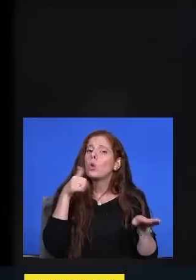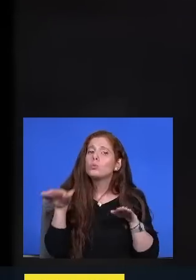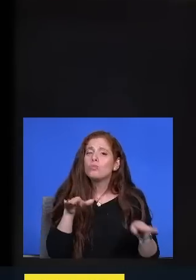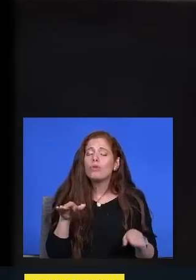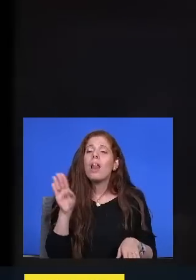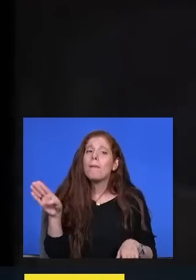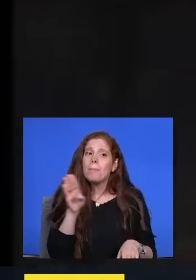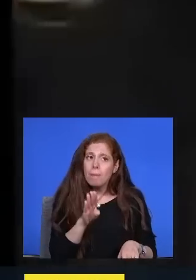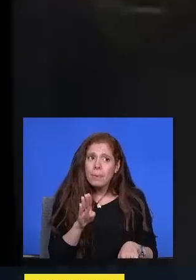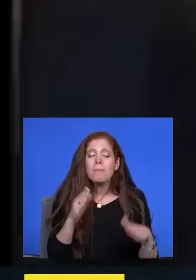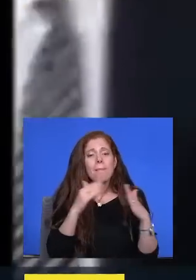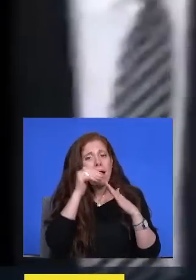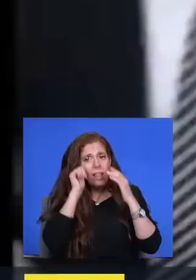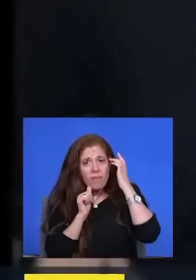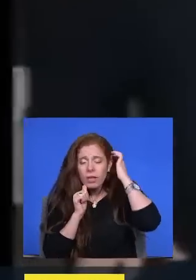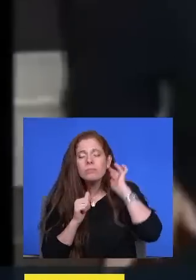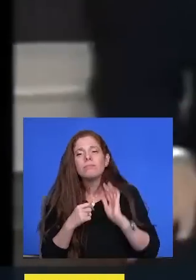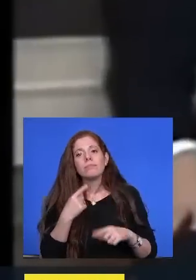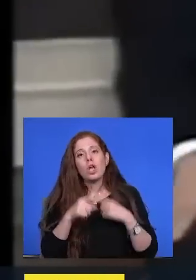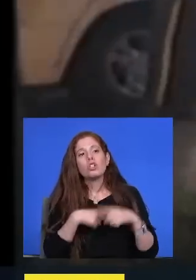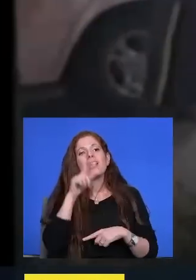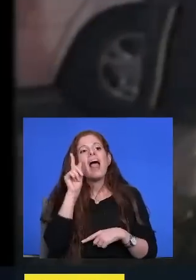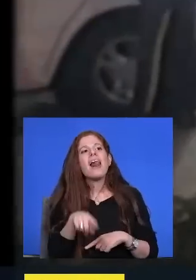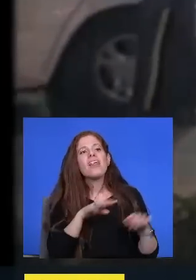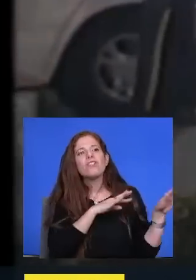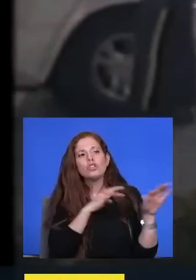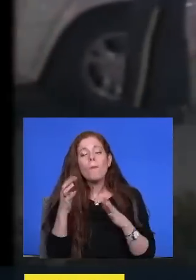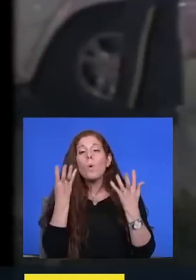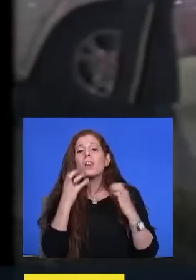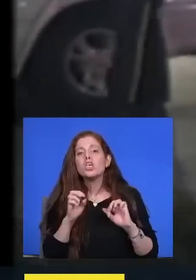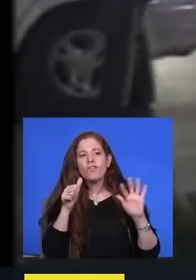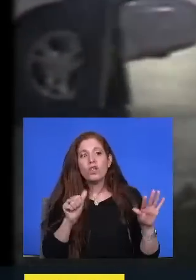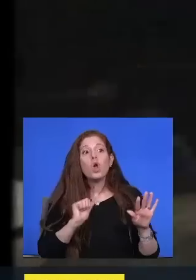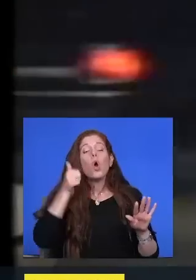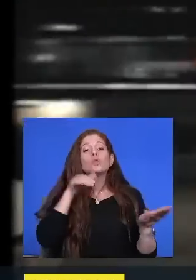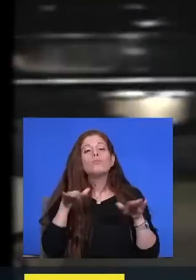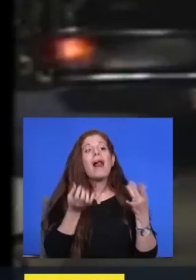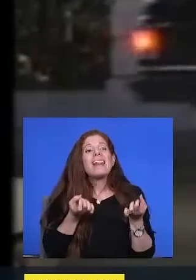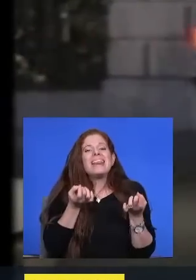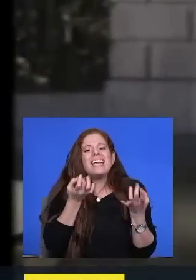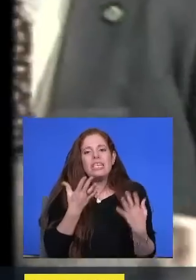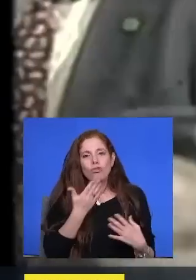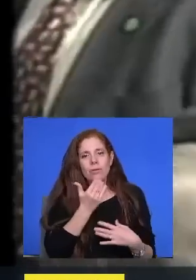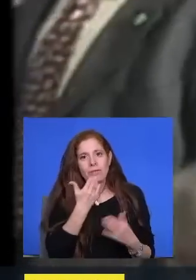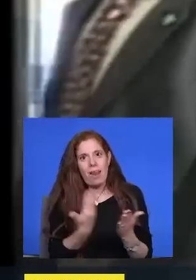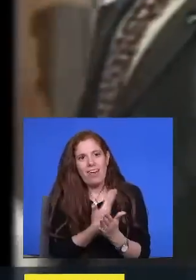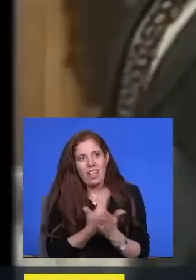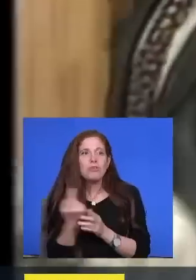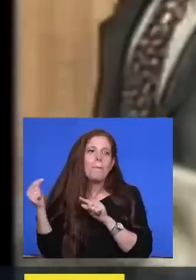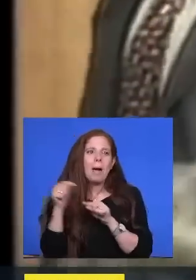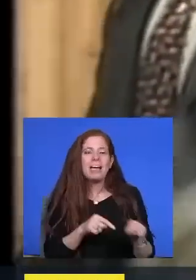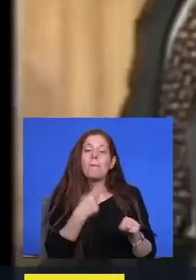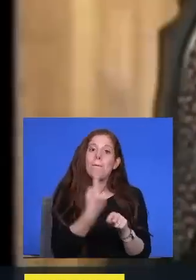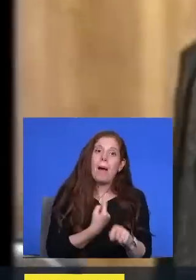to the White House. השנה 1996, ראש הממשלה הטרי של ישראל, מר בנימין נתניהו, מגיע בפעם